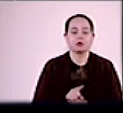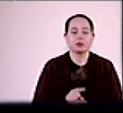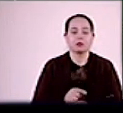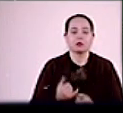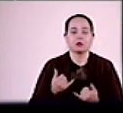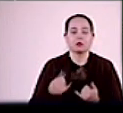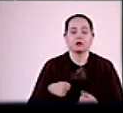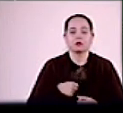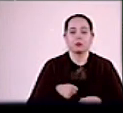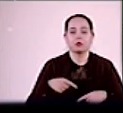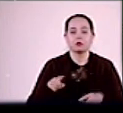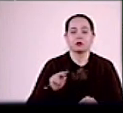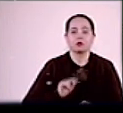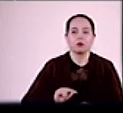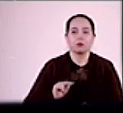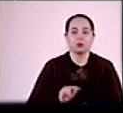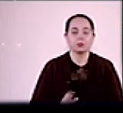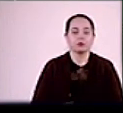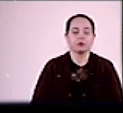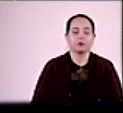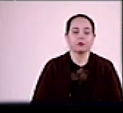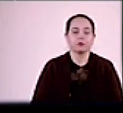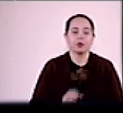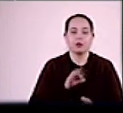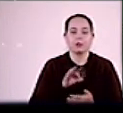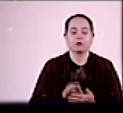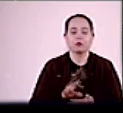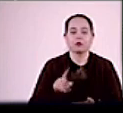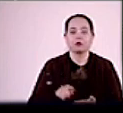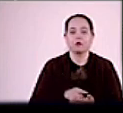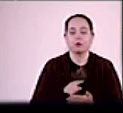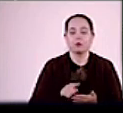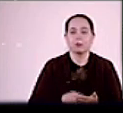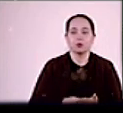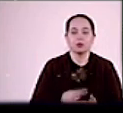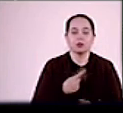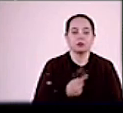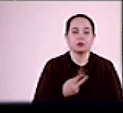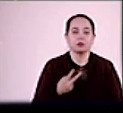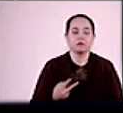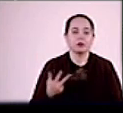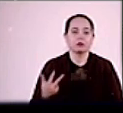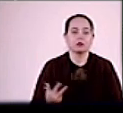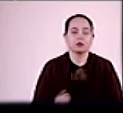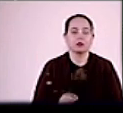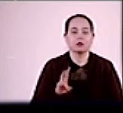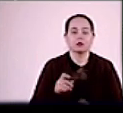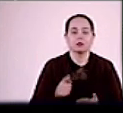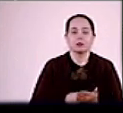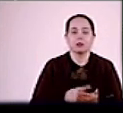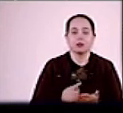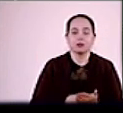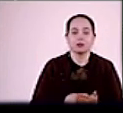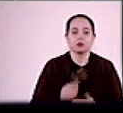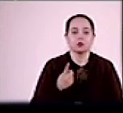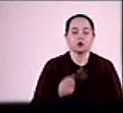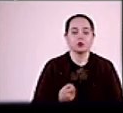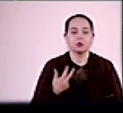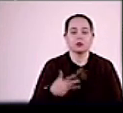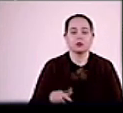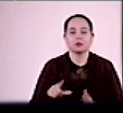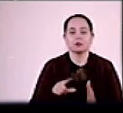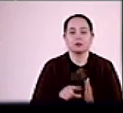для самостоятельной работы. Ответить на вопросы 1, 2, 3 на странице